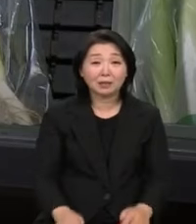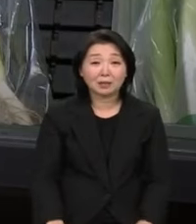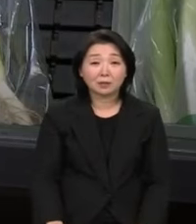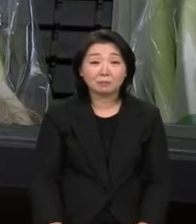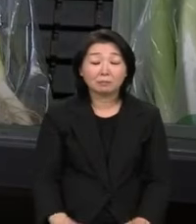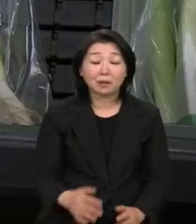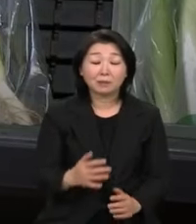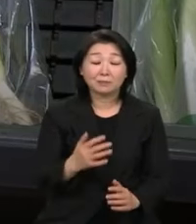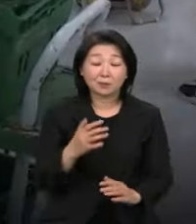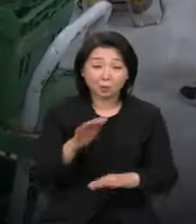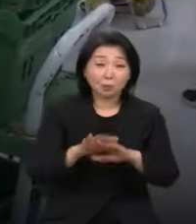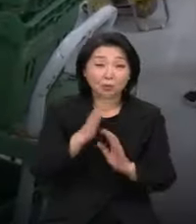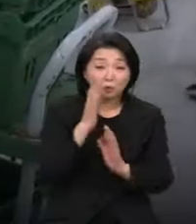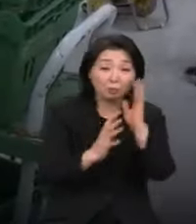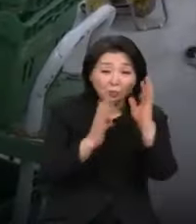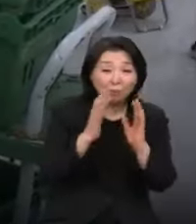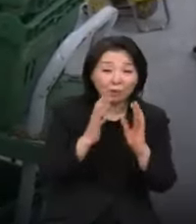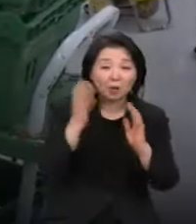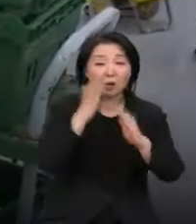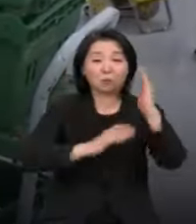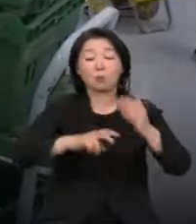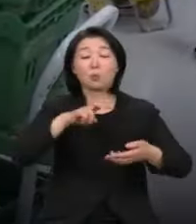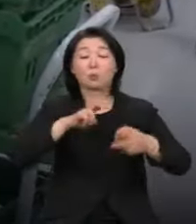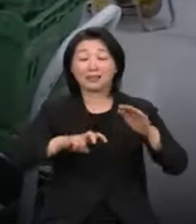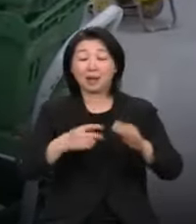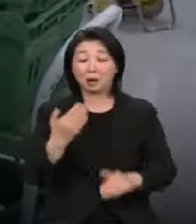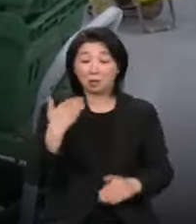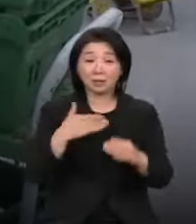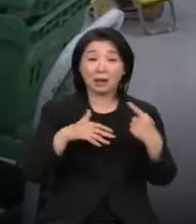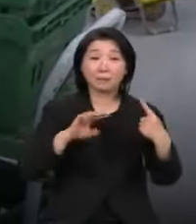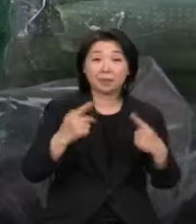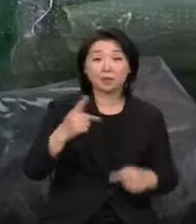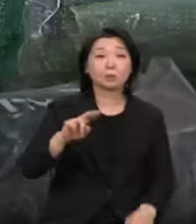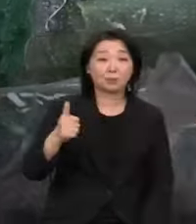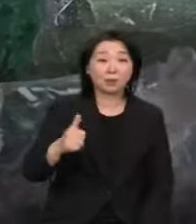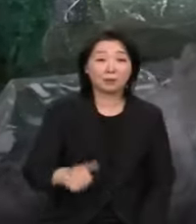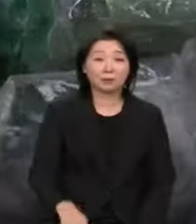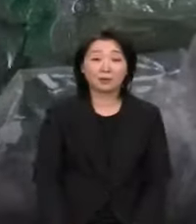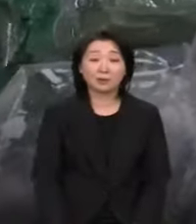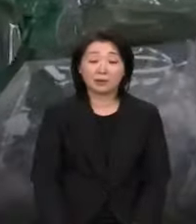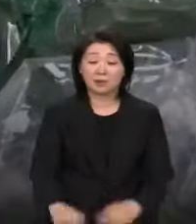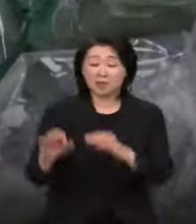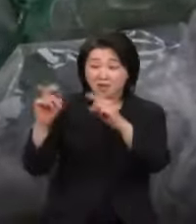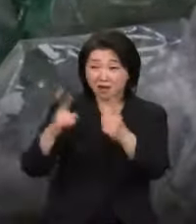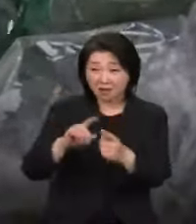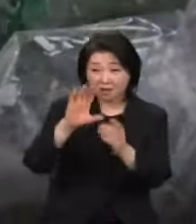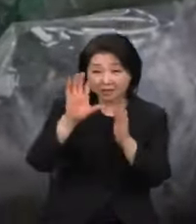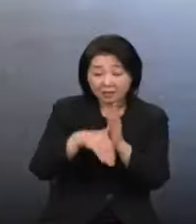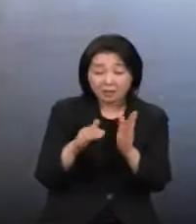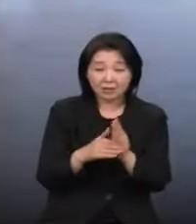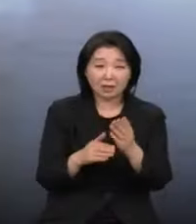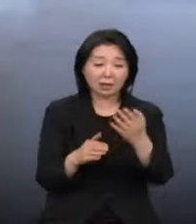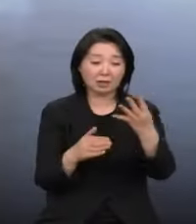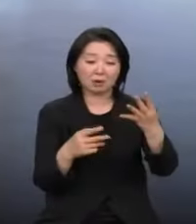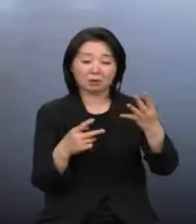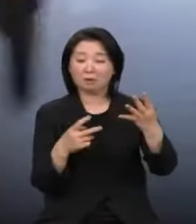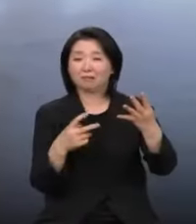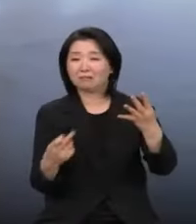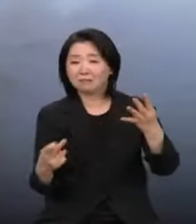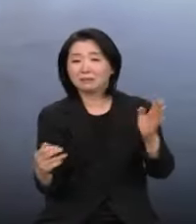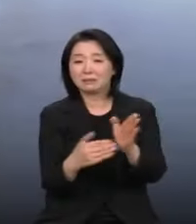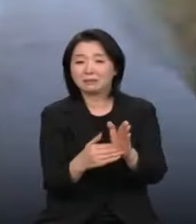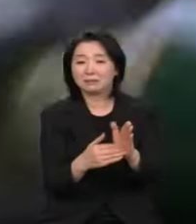농수산식품유통공사가 안내하는 대파 한 단 소매가는 어제 기준 2,500원 선입니다. 할인 종료 시점이 총선 직후와 맞아떨어지면서